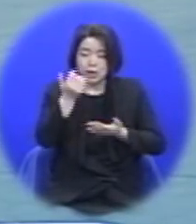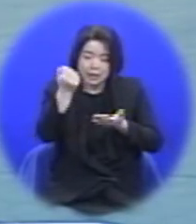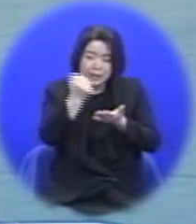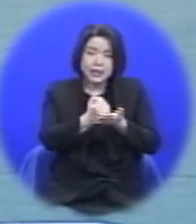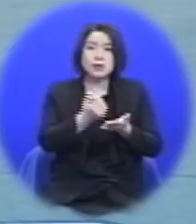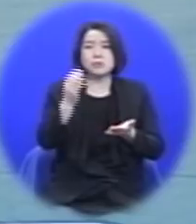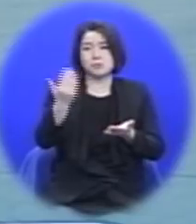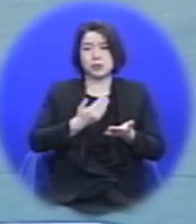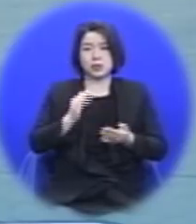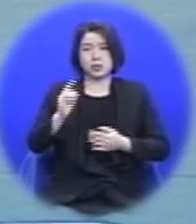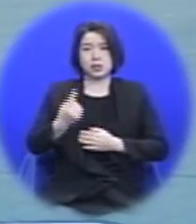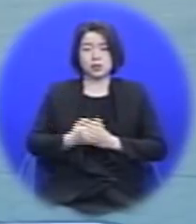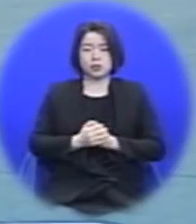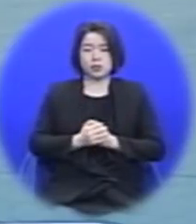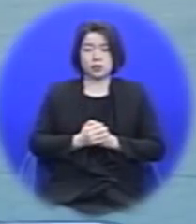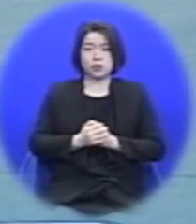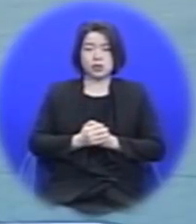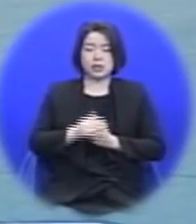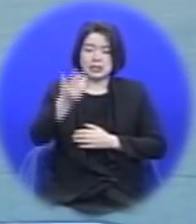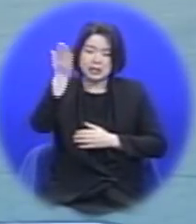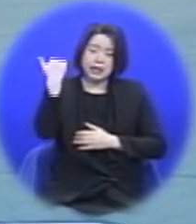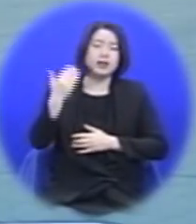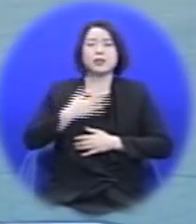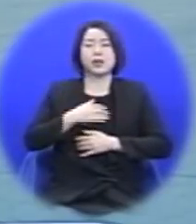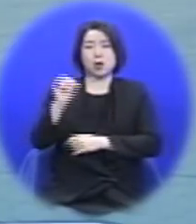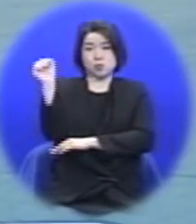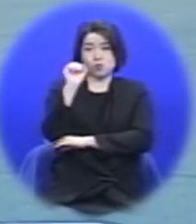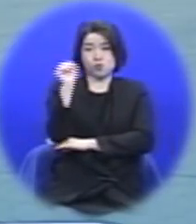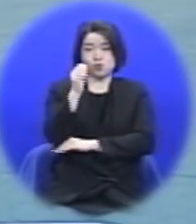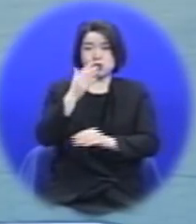제가 운전하다가 사람을 칠 뻔했습니다.